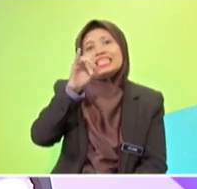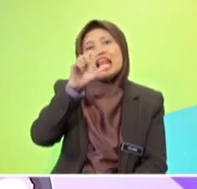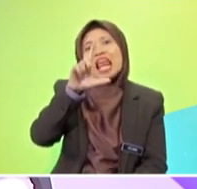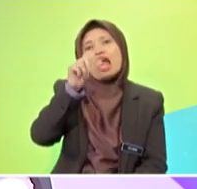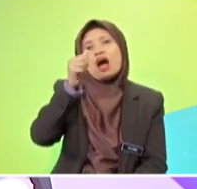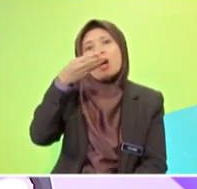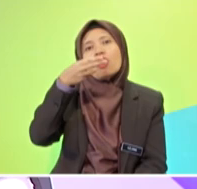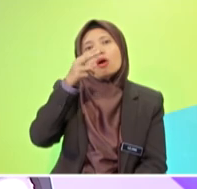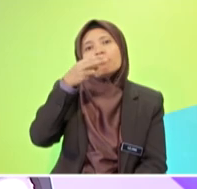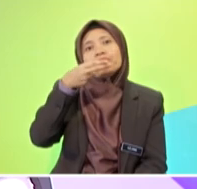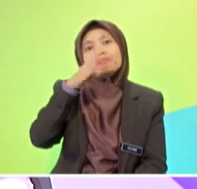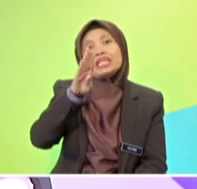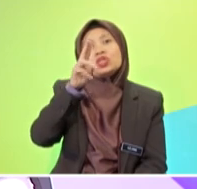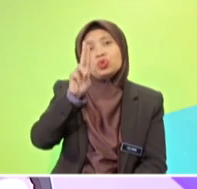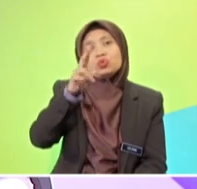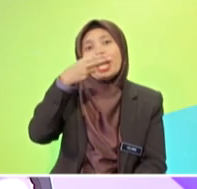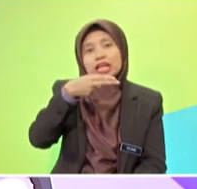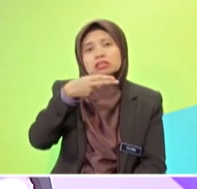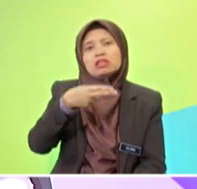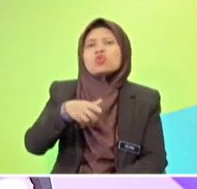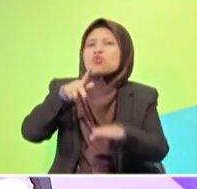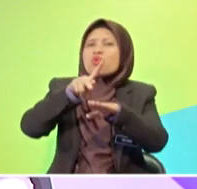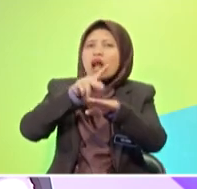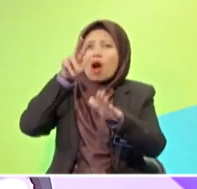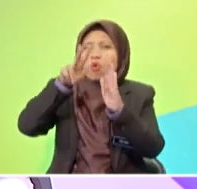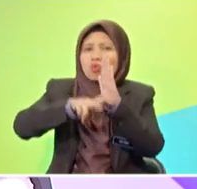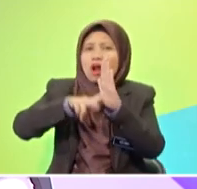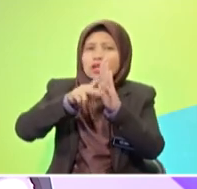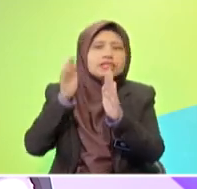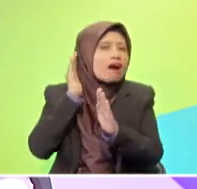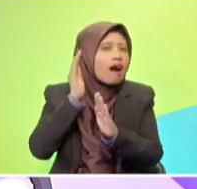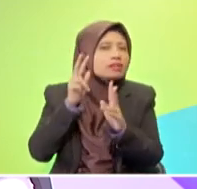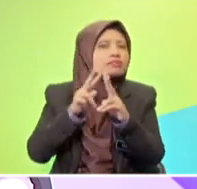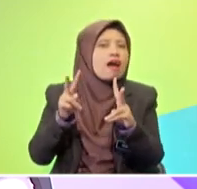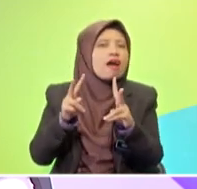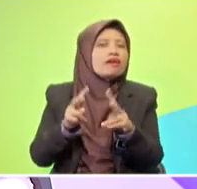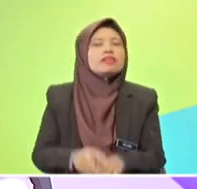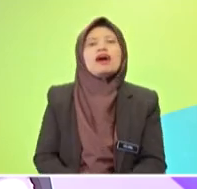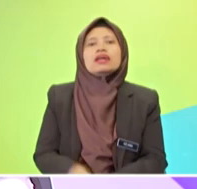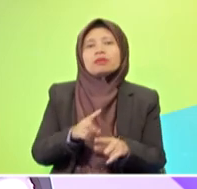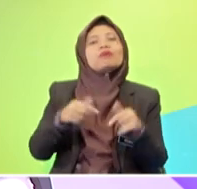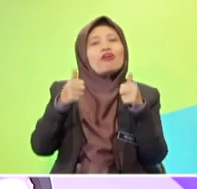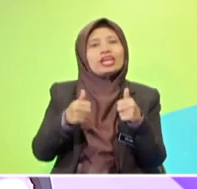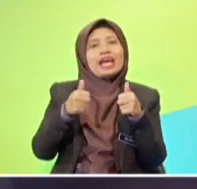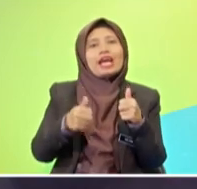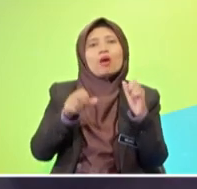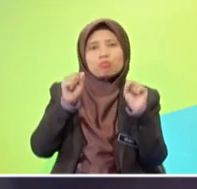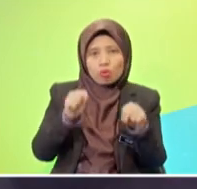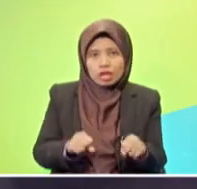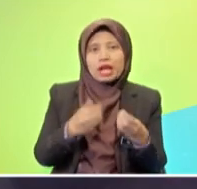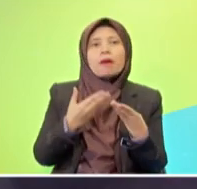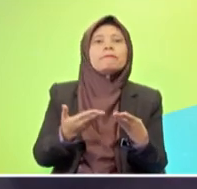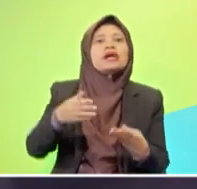tapi tak kita dalam proses pembelajaran percobaan yang positif daripada hujan kita boleh juga bagi